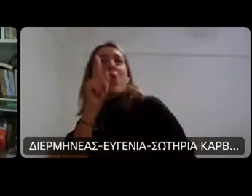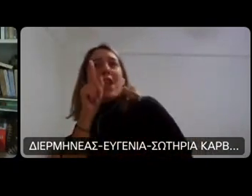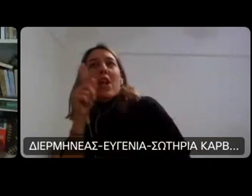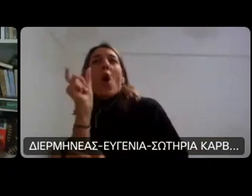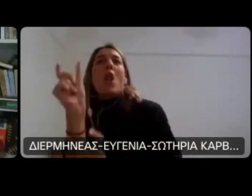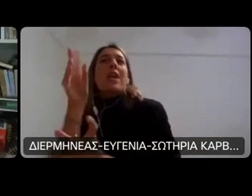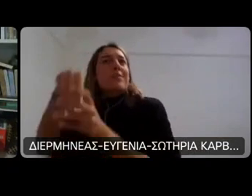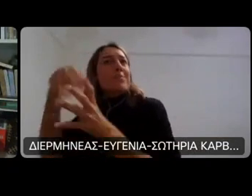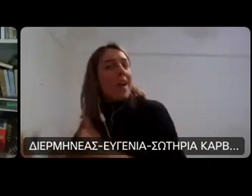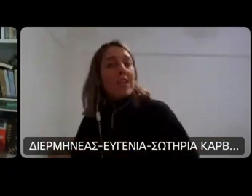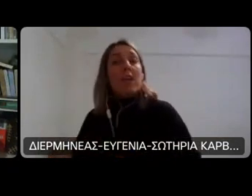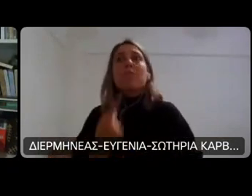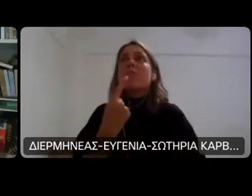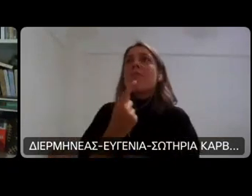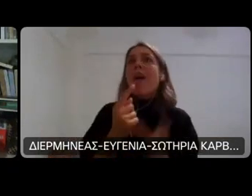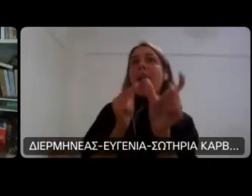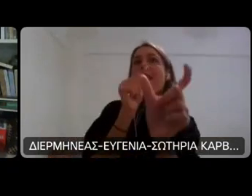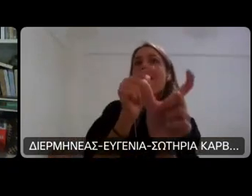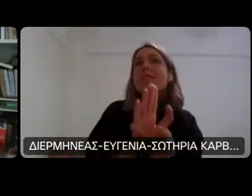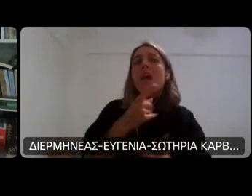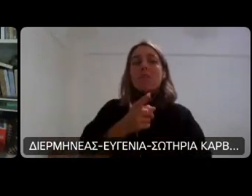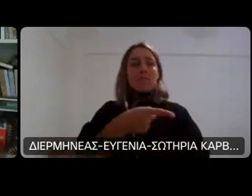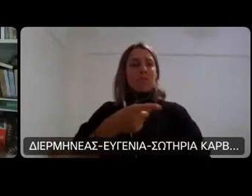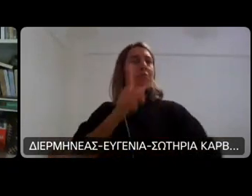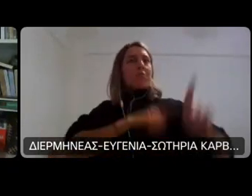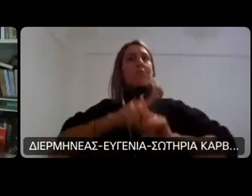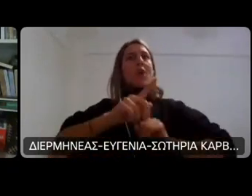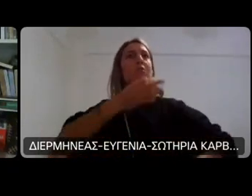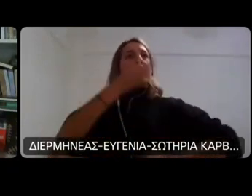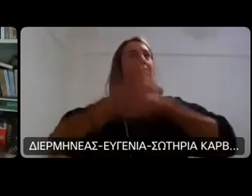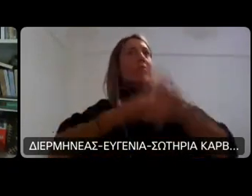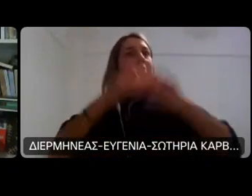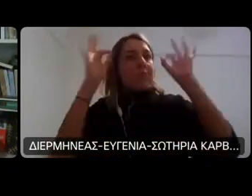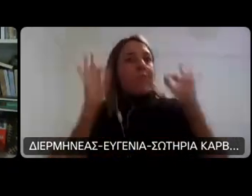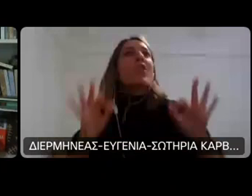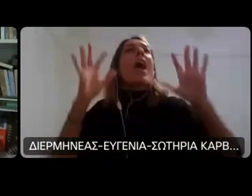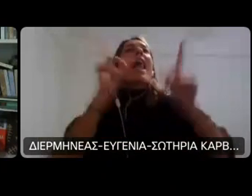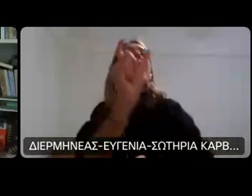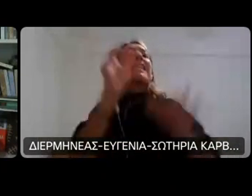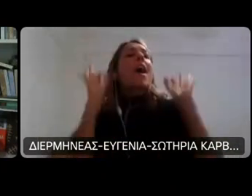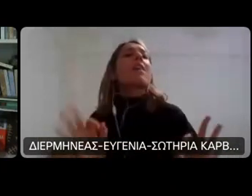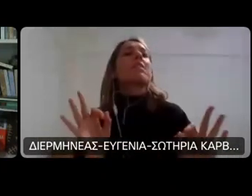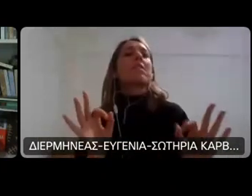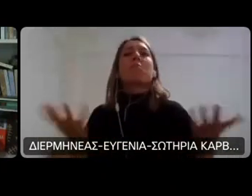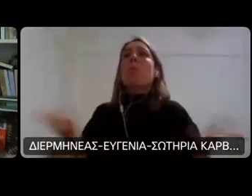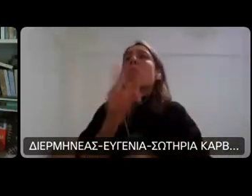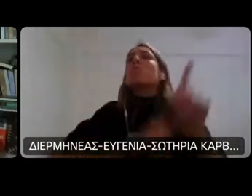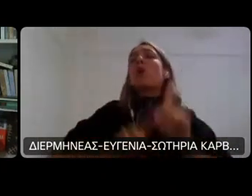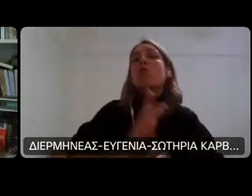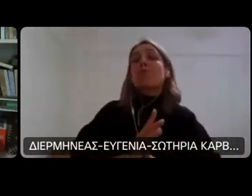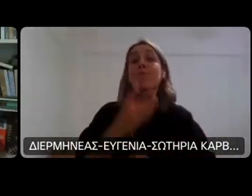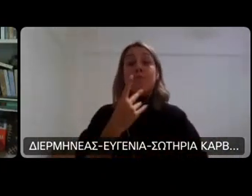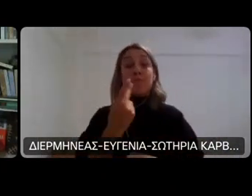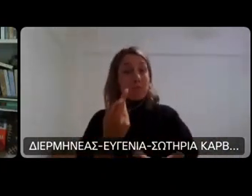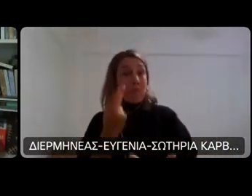λέξεις και ποιος αποφασίζει για τη λειτουργία των λέξεων? Υπάρχει εκτενέστατη επιστημονική βιβλιογραφία που αποδεικνύει πανηγυρικά ότι η γλώσσα